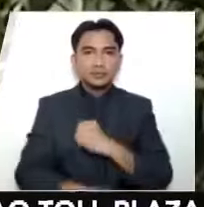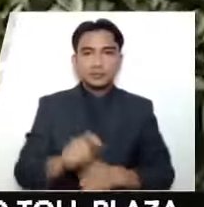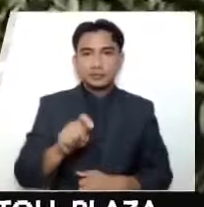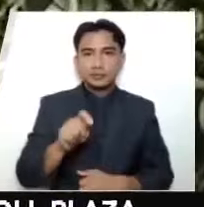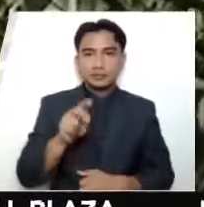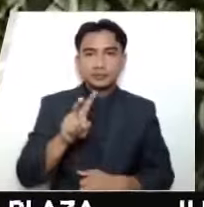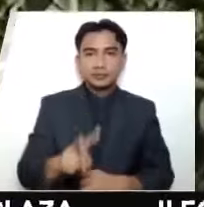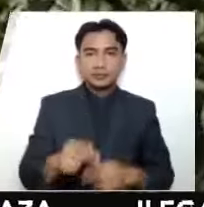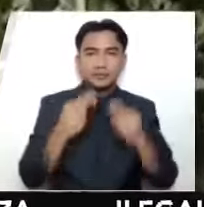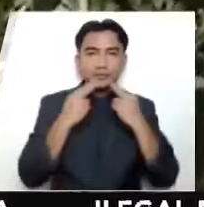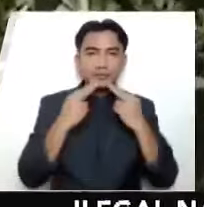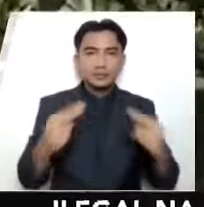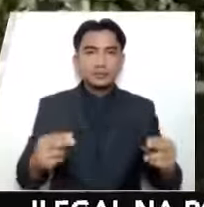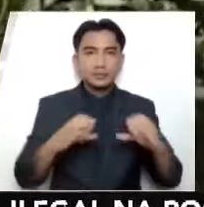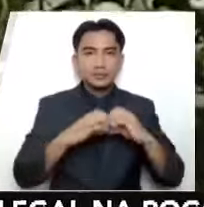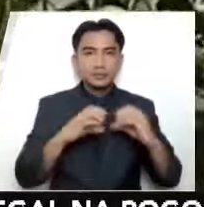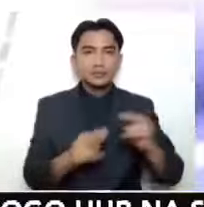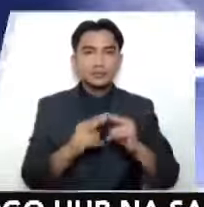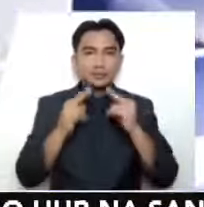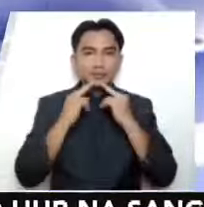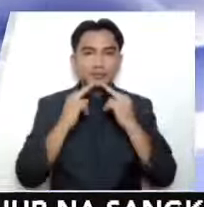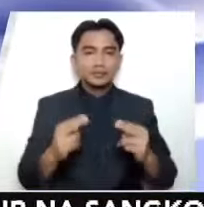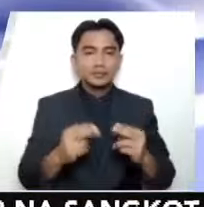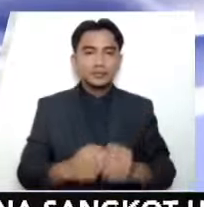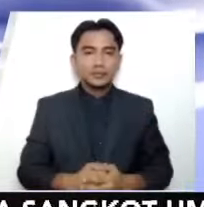nagbabalita para sa GMA Integrated News.